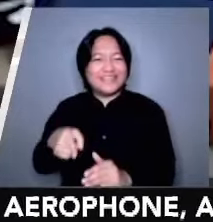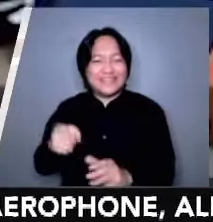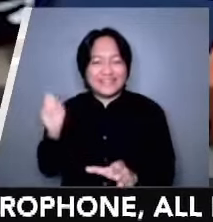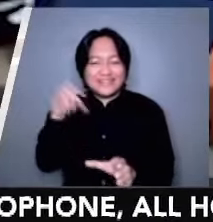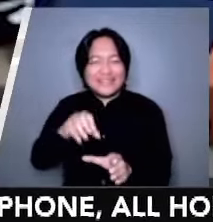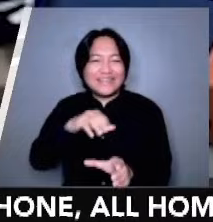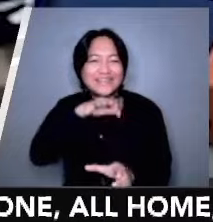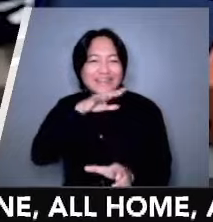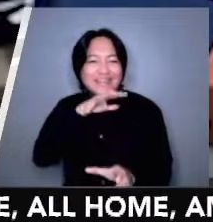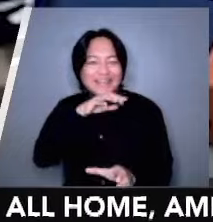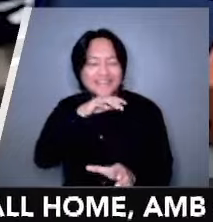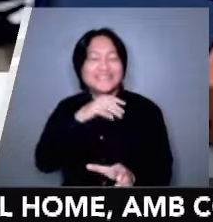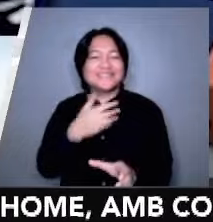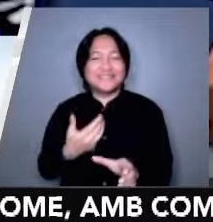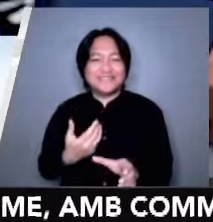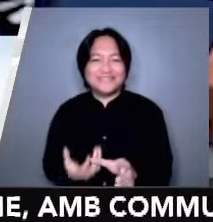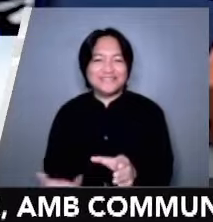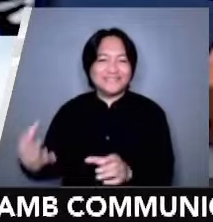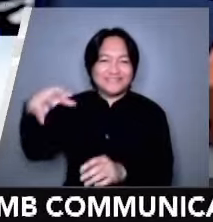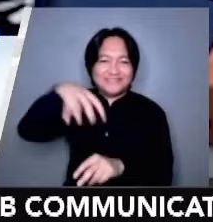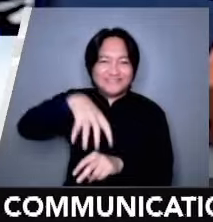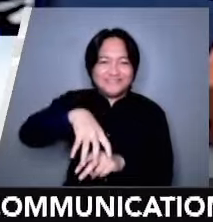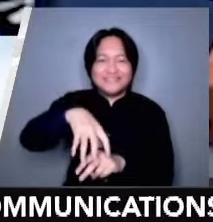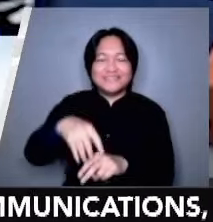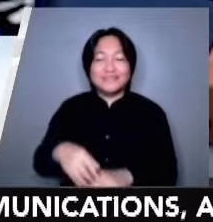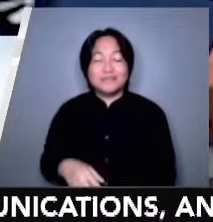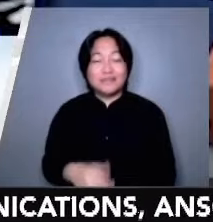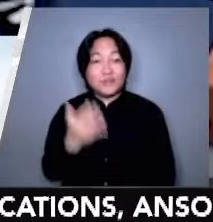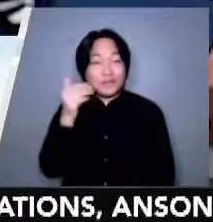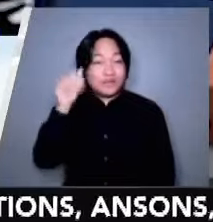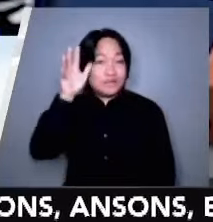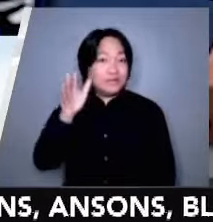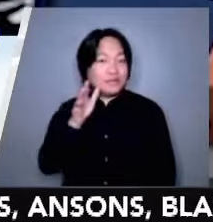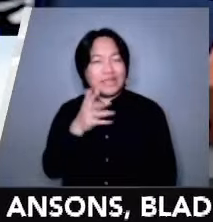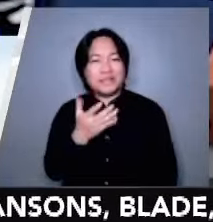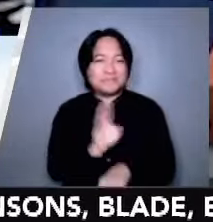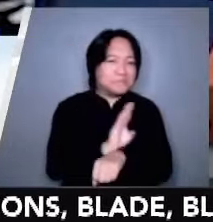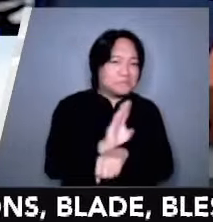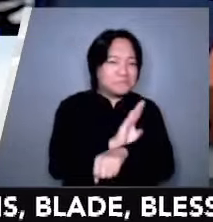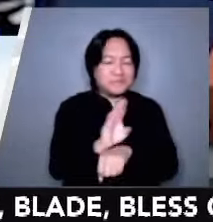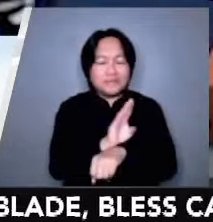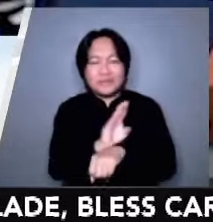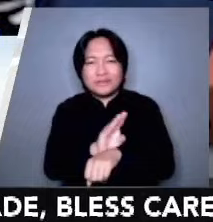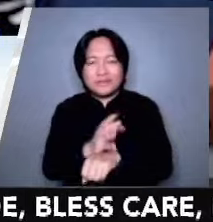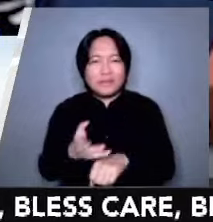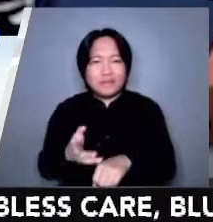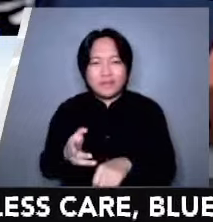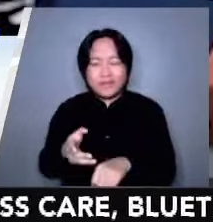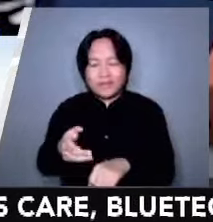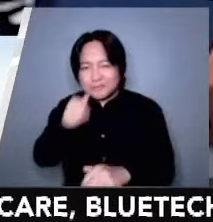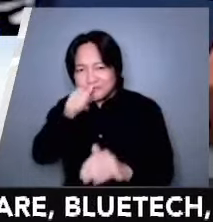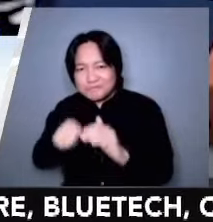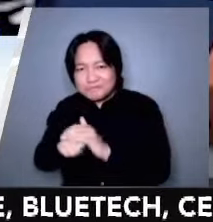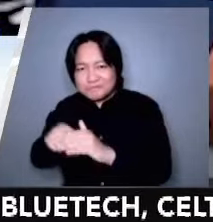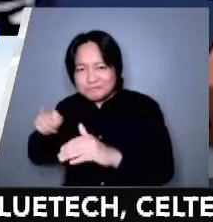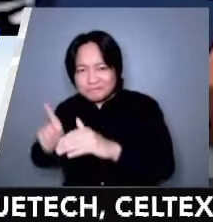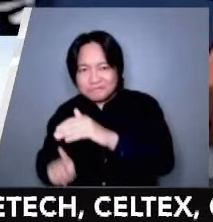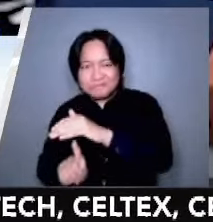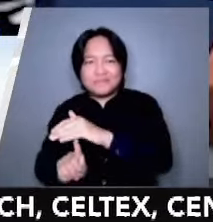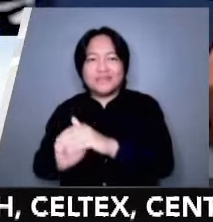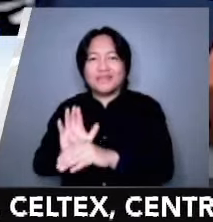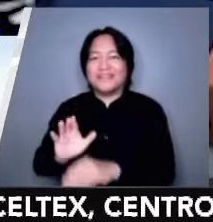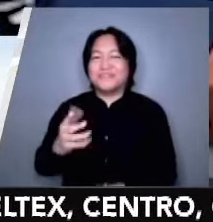Daddy, pumuslit si Lucas para magtago. Tanggal ang kaba at pagod ng mag-asawa sa prank ng kanilang anak.